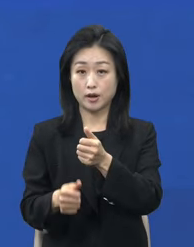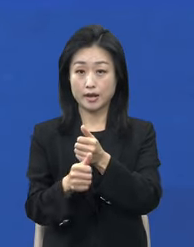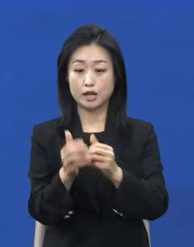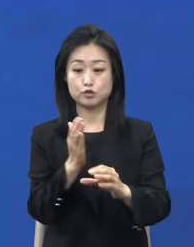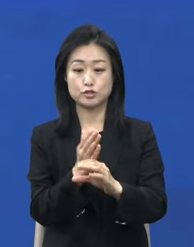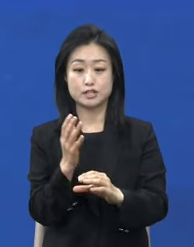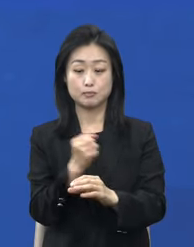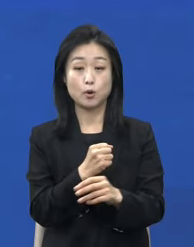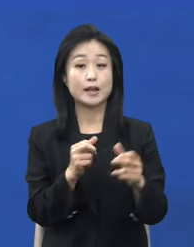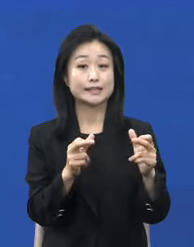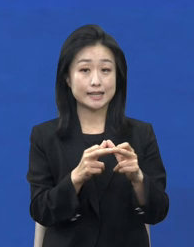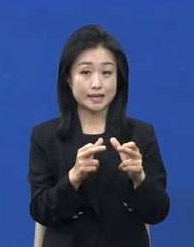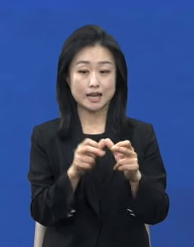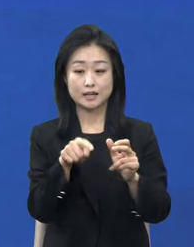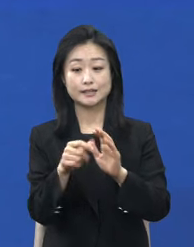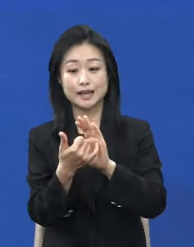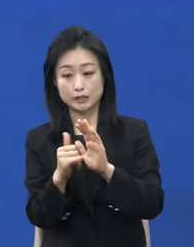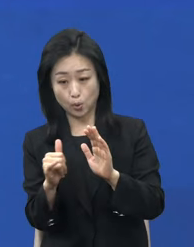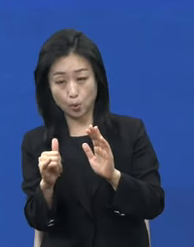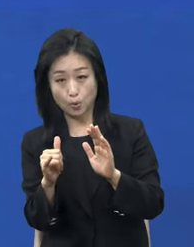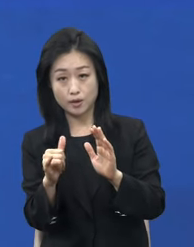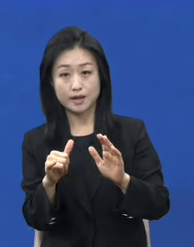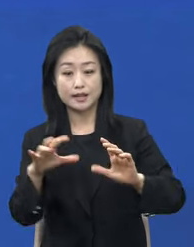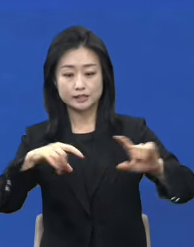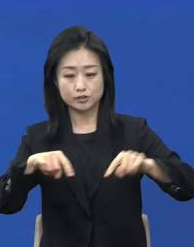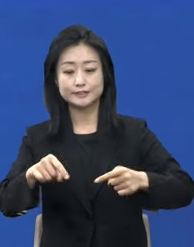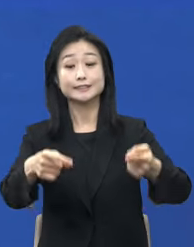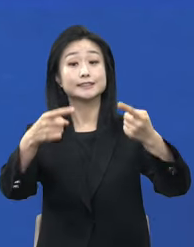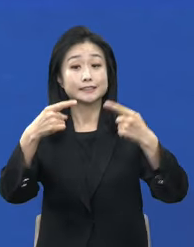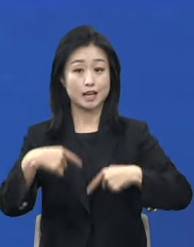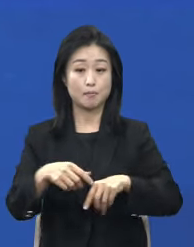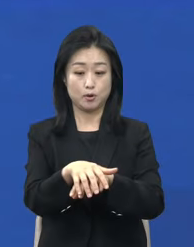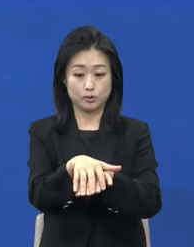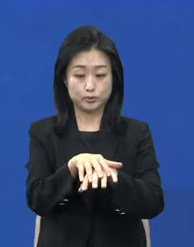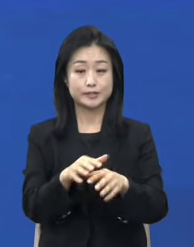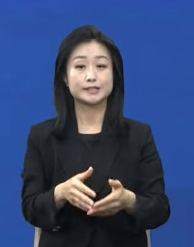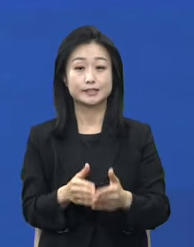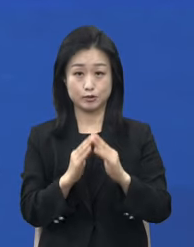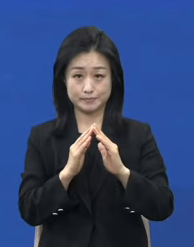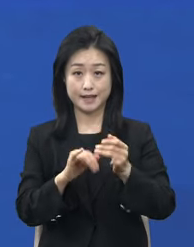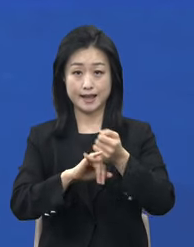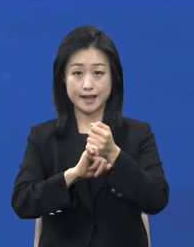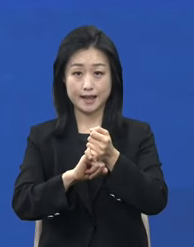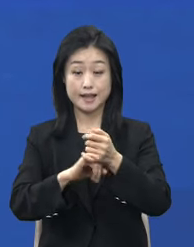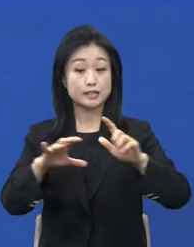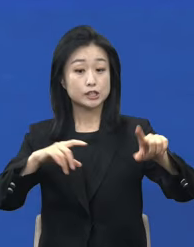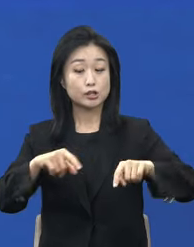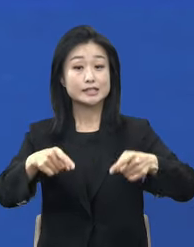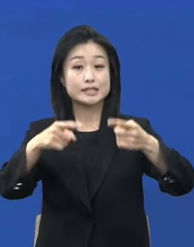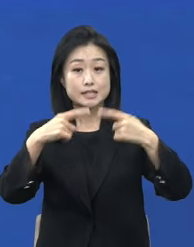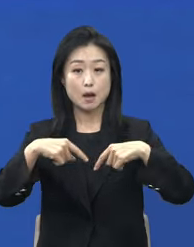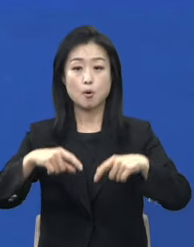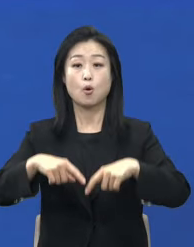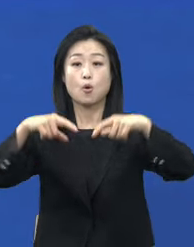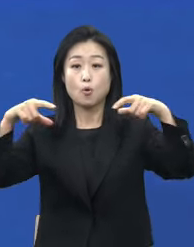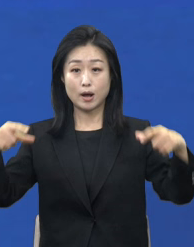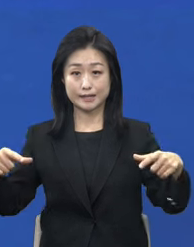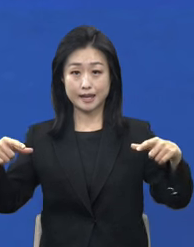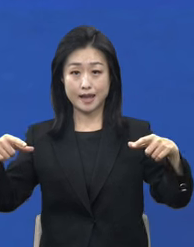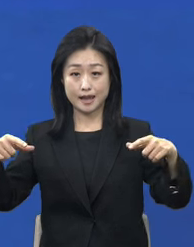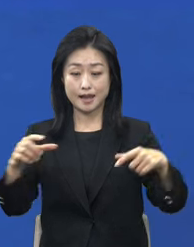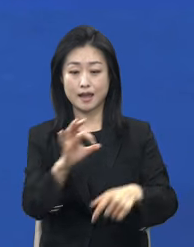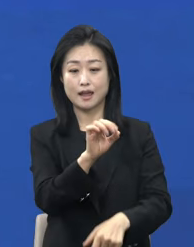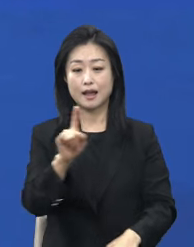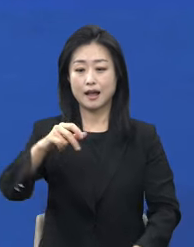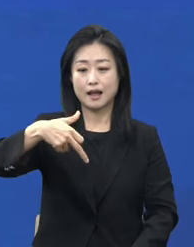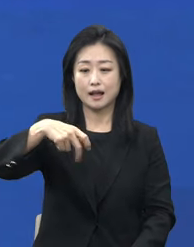중심으로 장애인과 그 가족의 정치 세력화를 이루어내겠습니다. 이를 위해 정치 참여 확대를 위한 정치